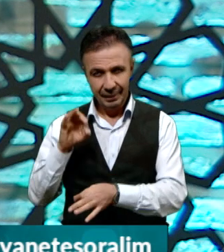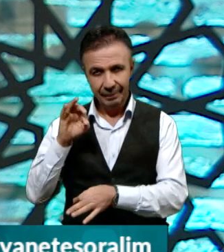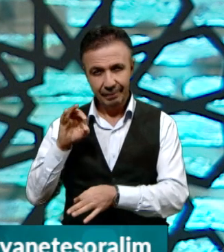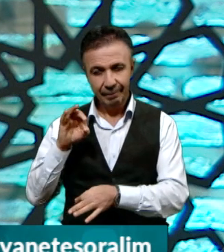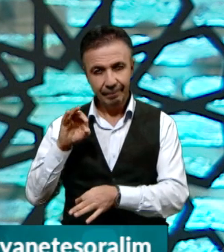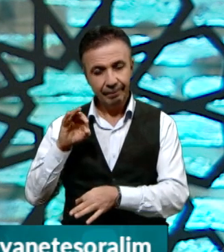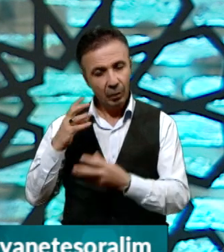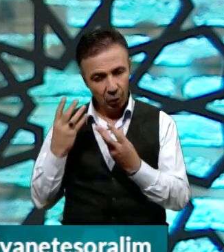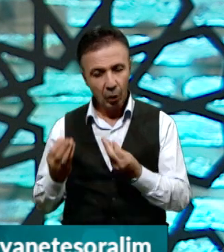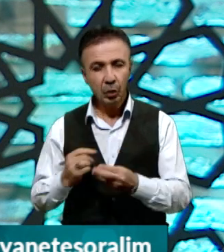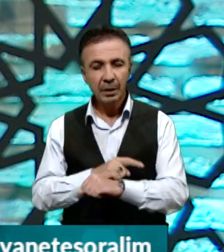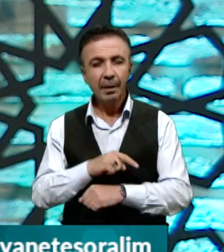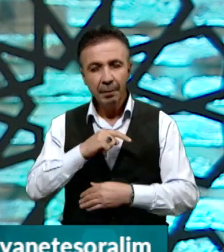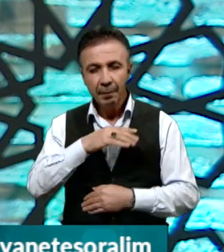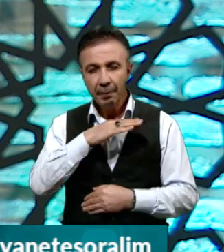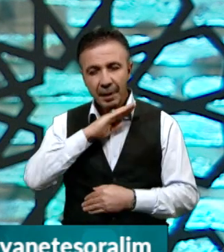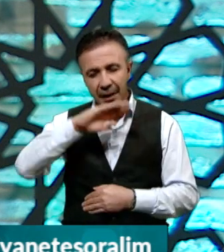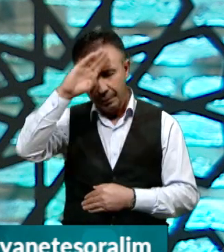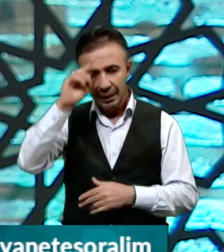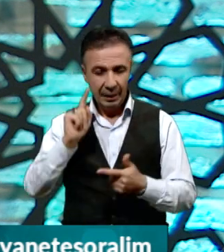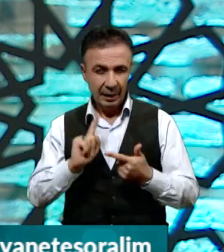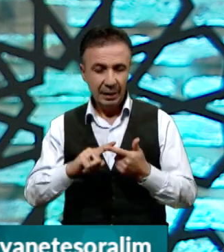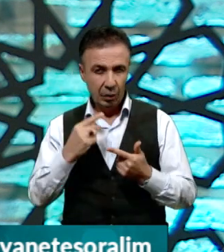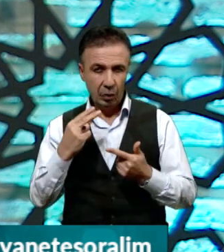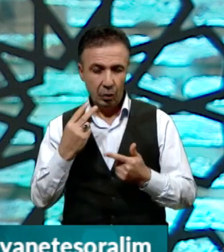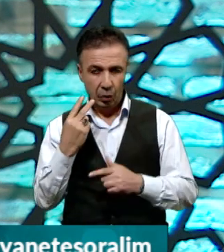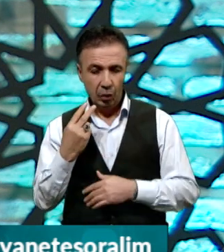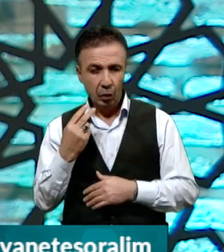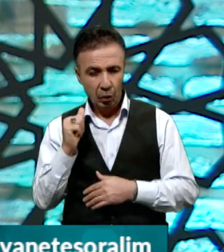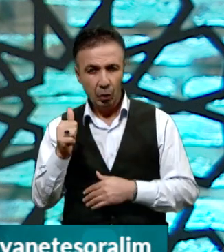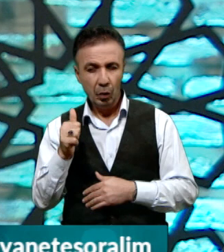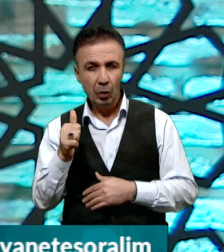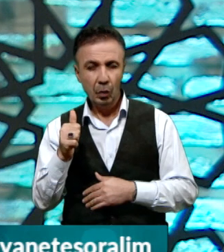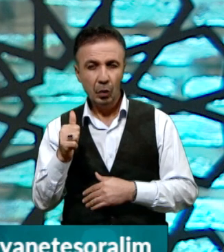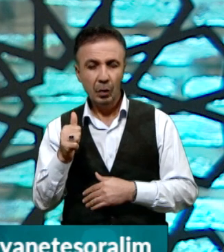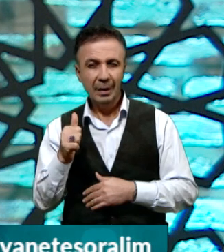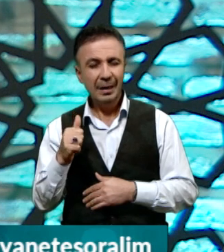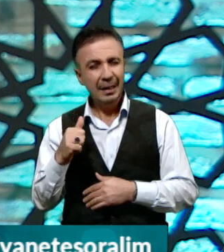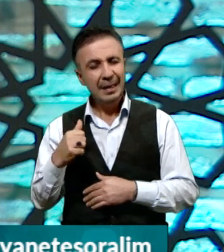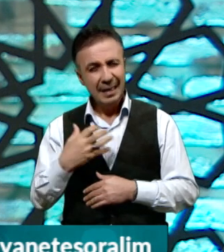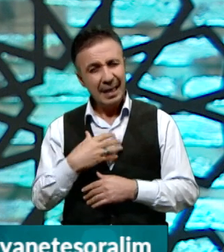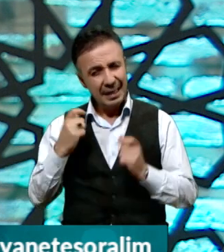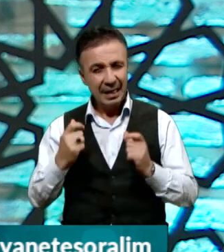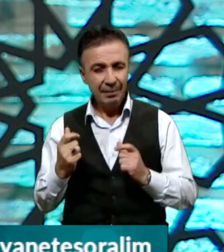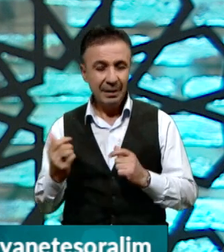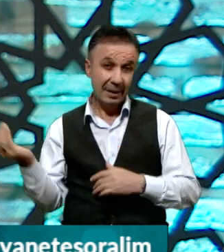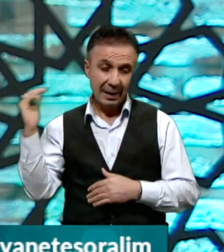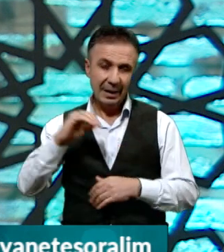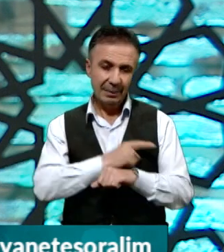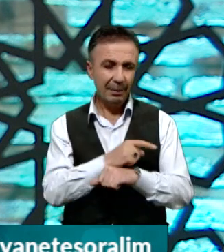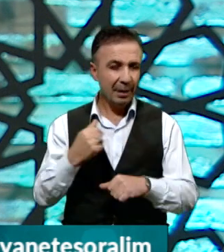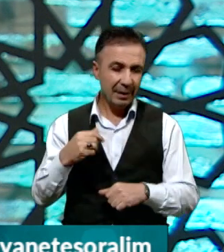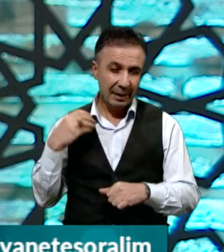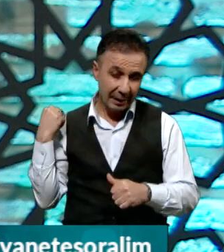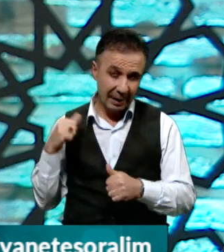girdiğinde bayramın ikinci günü tekrar memleketimize yani ikamet ettiğimiz bölgeye döndüğümüzde yeniden mi kesmemiz gerekir? Yoksa o